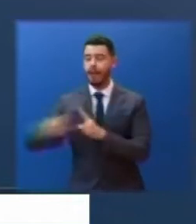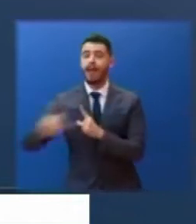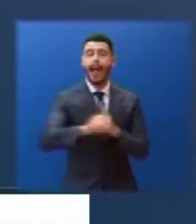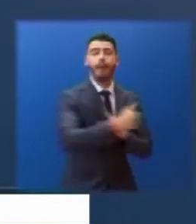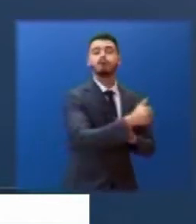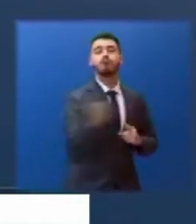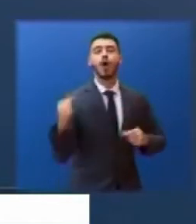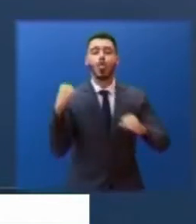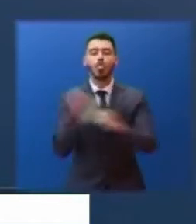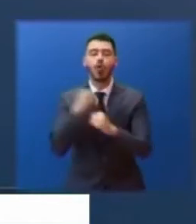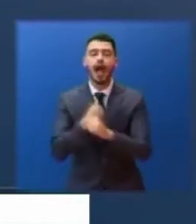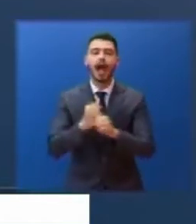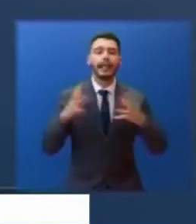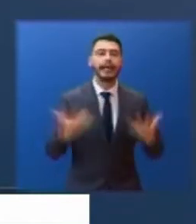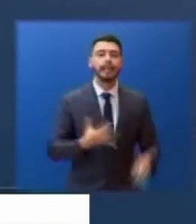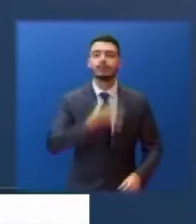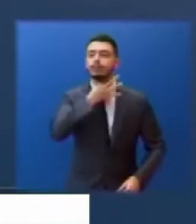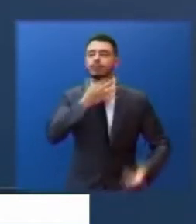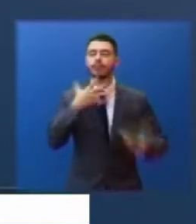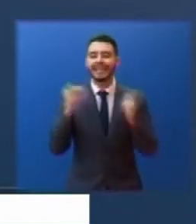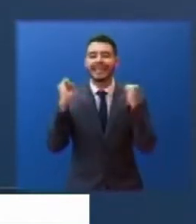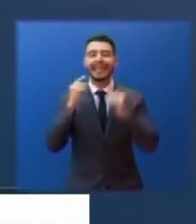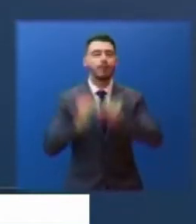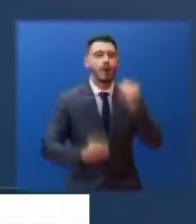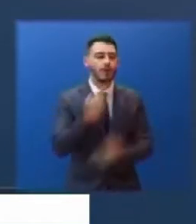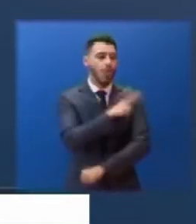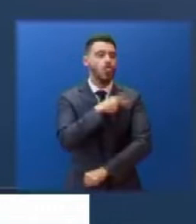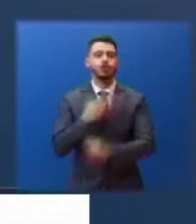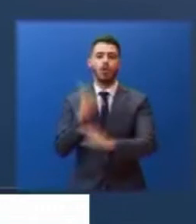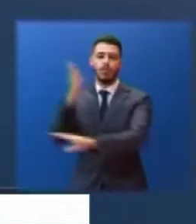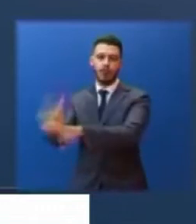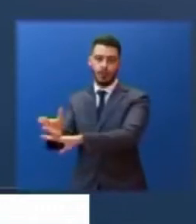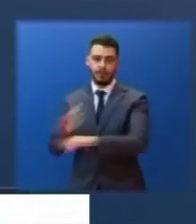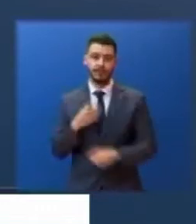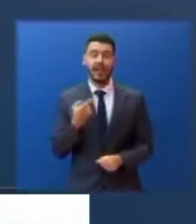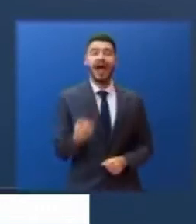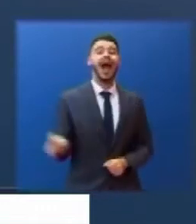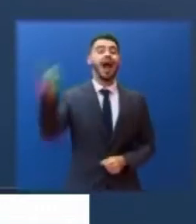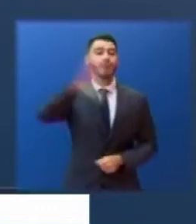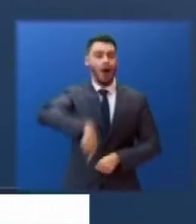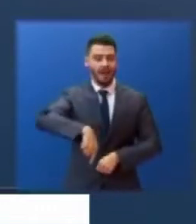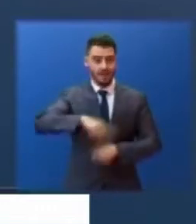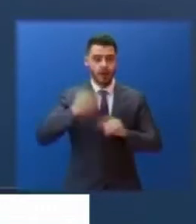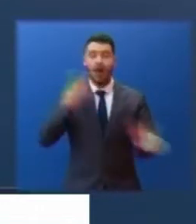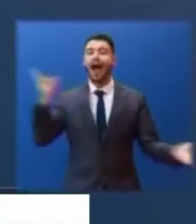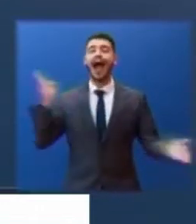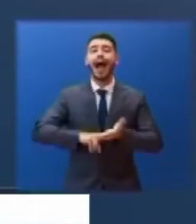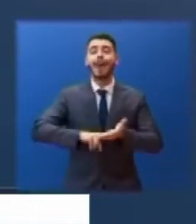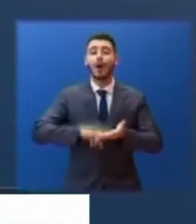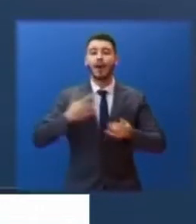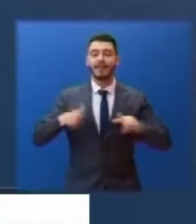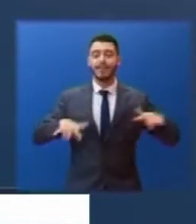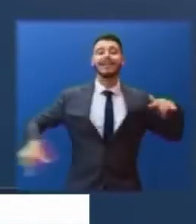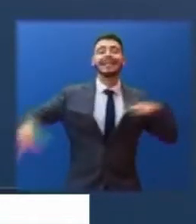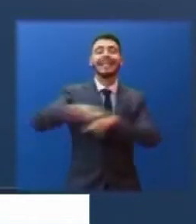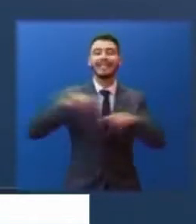και υγείας. Στο πλαίσιο αυτό, απαγορεύονται από αύριο οι εσωτερικές και διεθνείς πτήσεις για μη